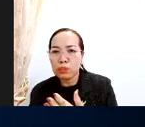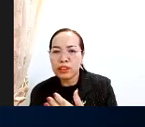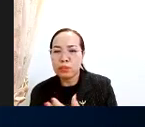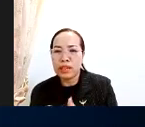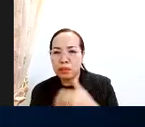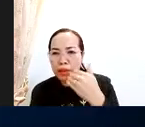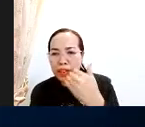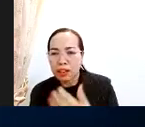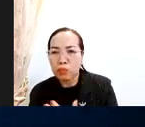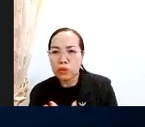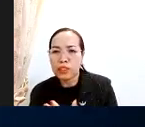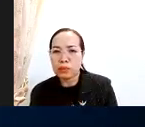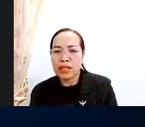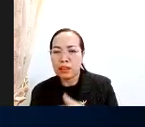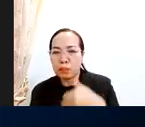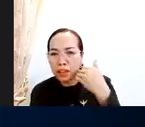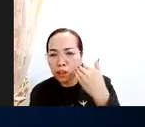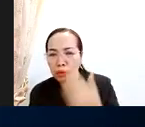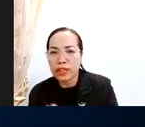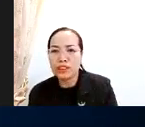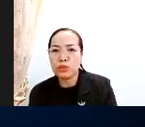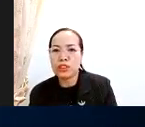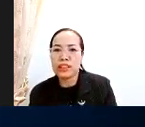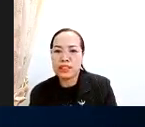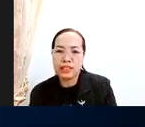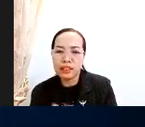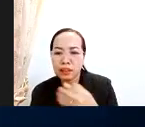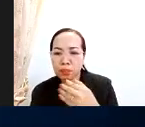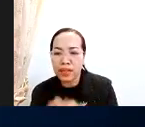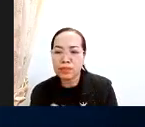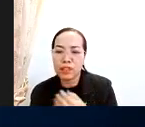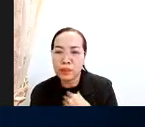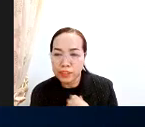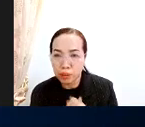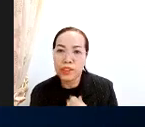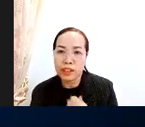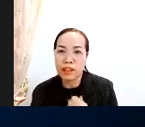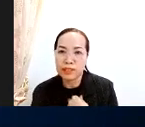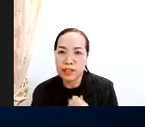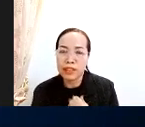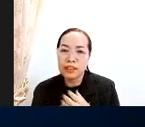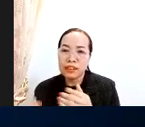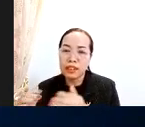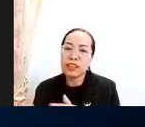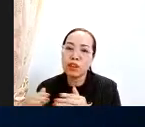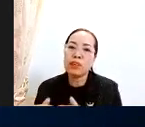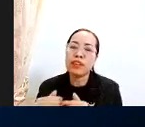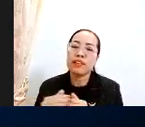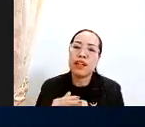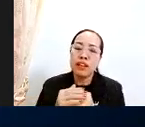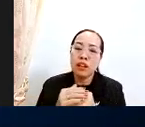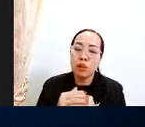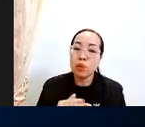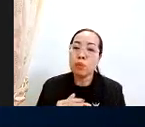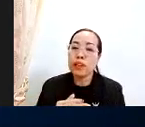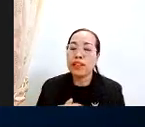hôn nhom đi chầm ran đồng bay ở crom nhom đi chầm ran đồng bay ở khuôn anh chốc chay chả cứ đam chân bị nhom tiền ọt chả chẳng nhóm trao